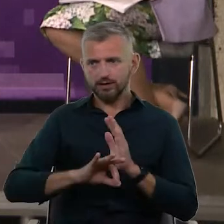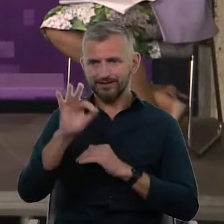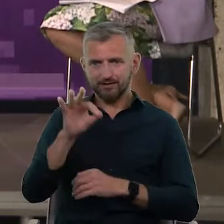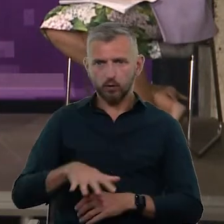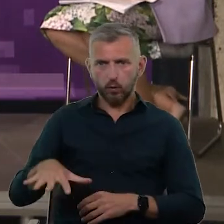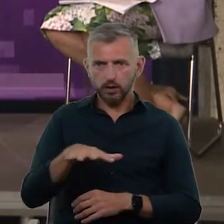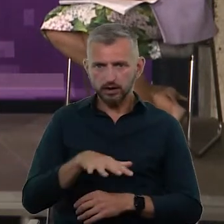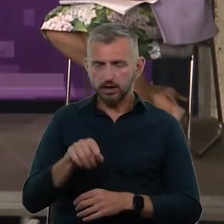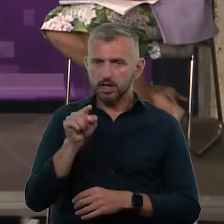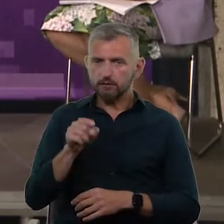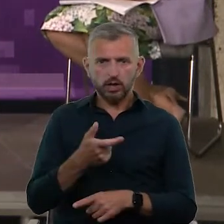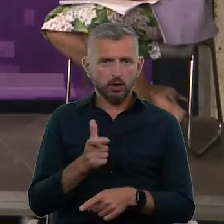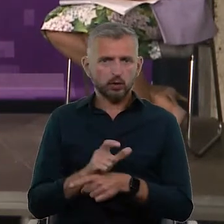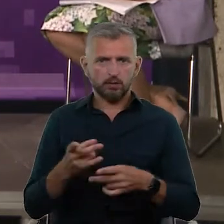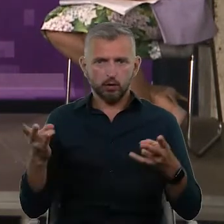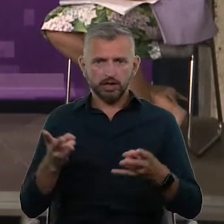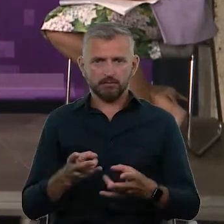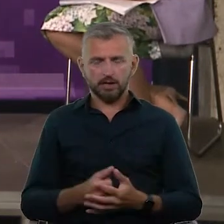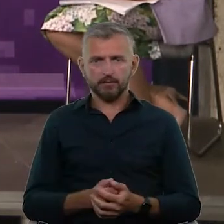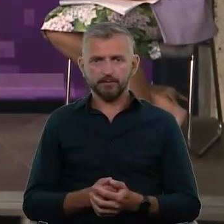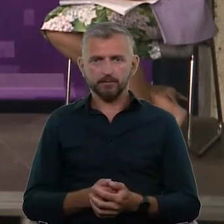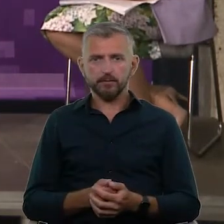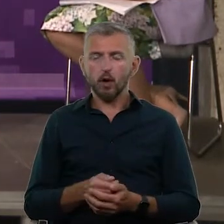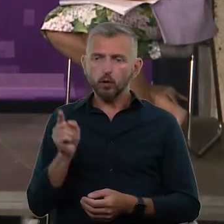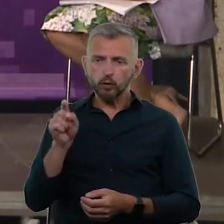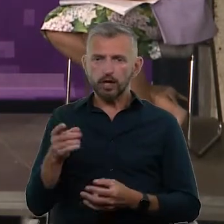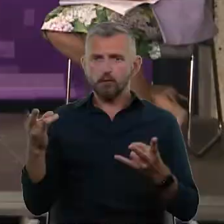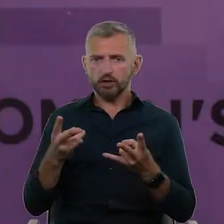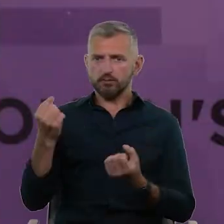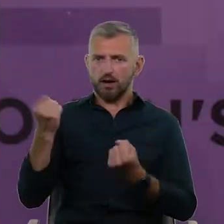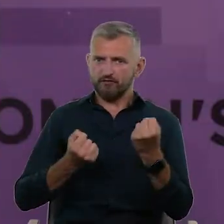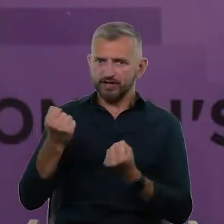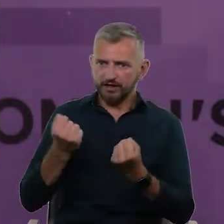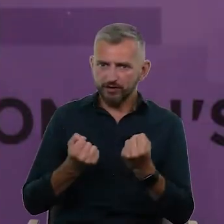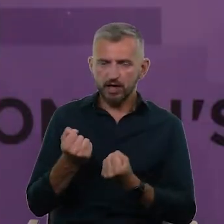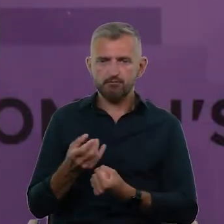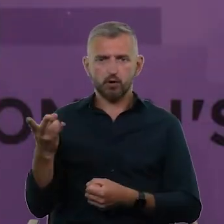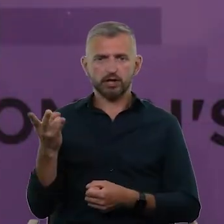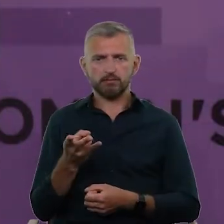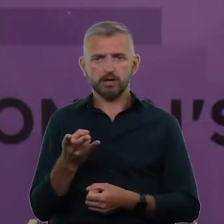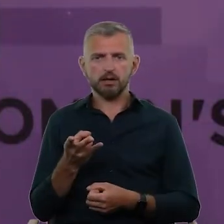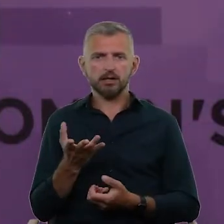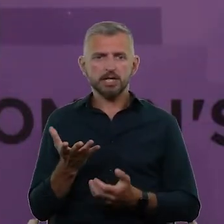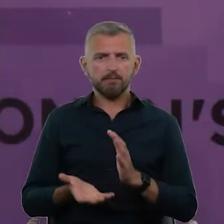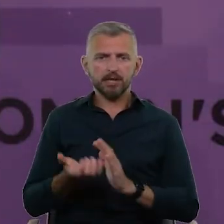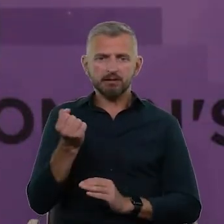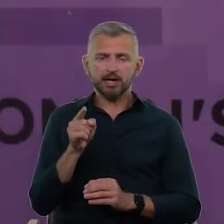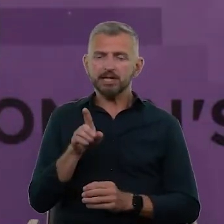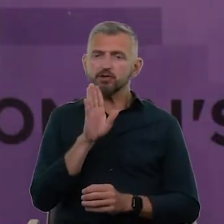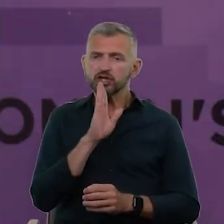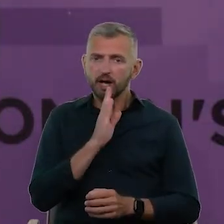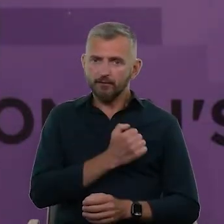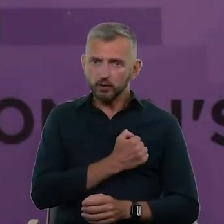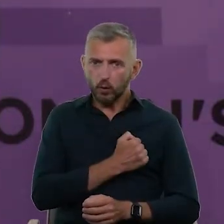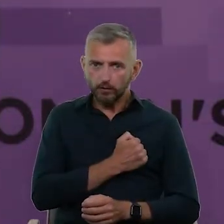вона дуже потрібна. Туди потрібна автівка, потрібна підтримка тим жінкам